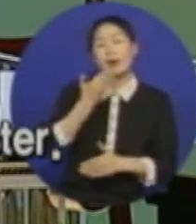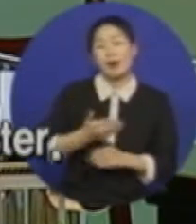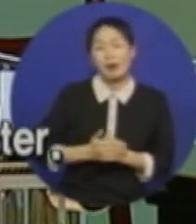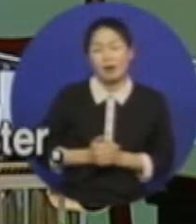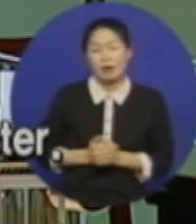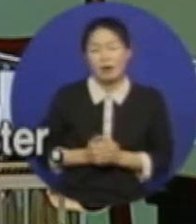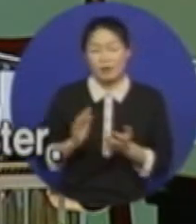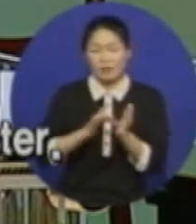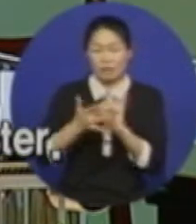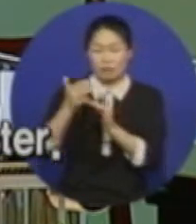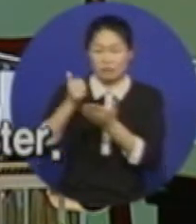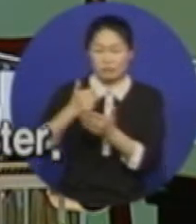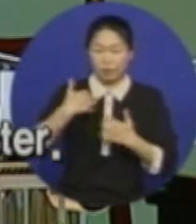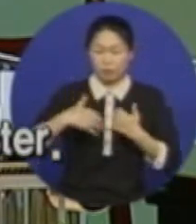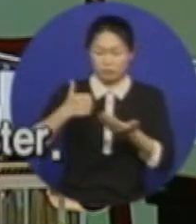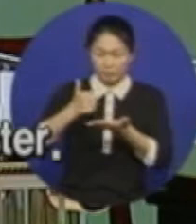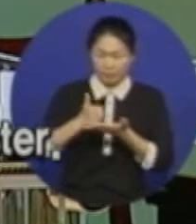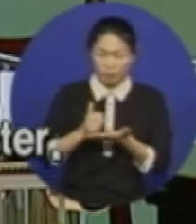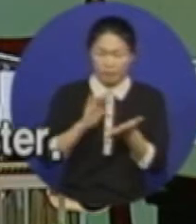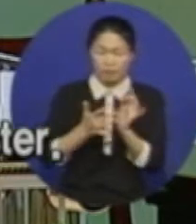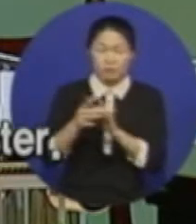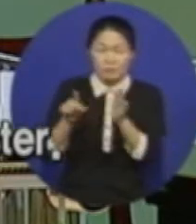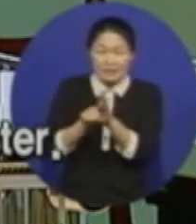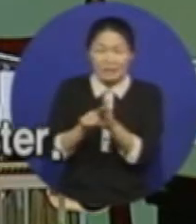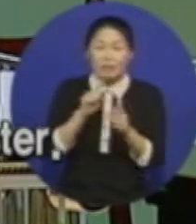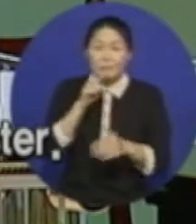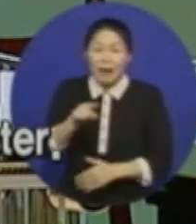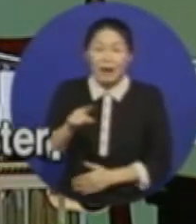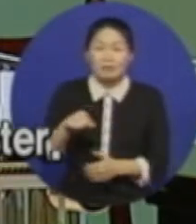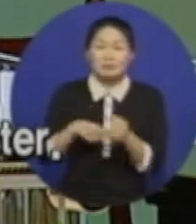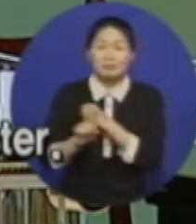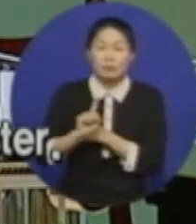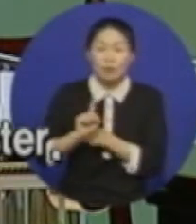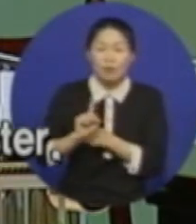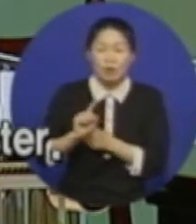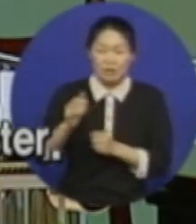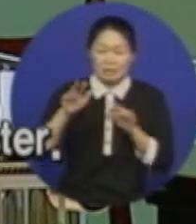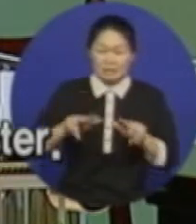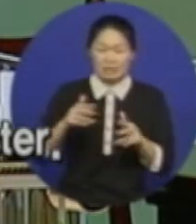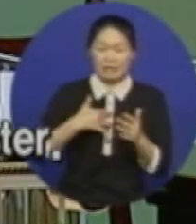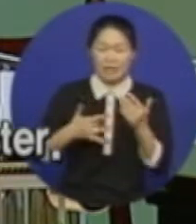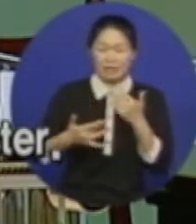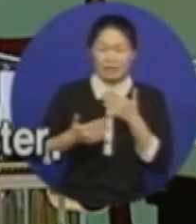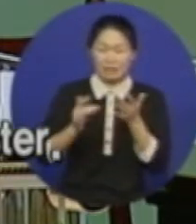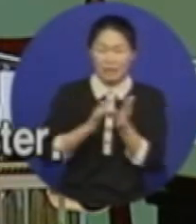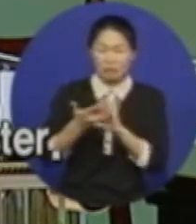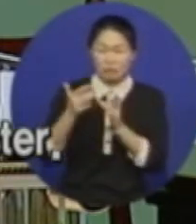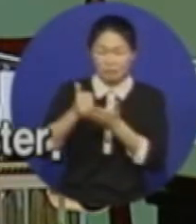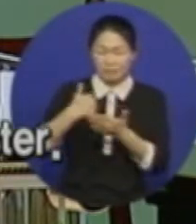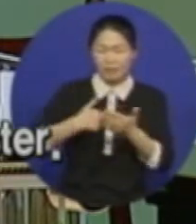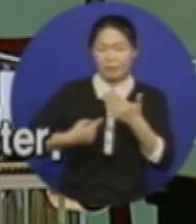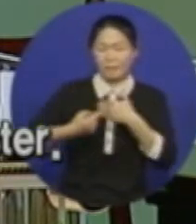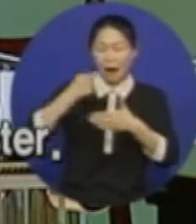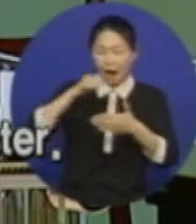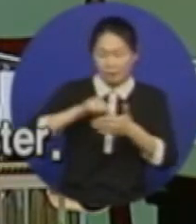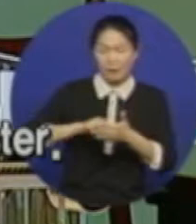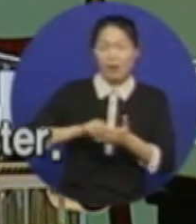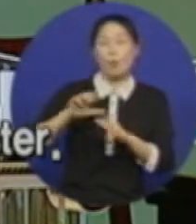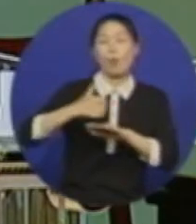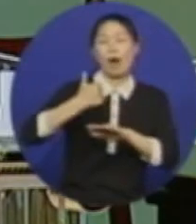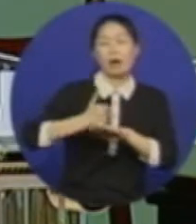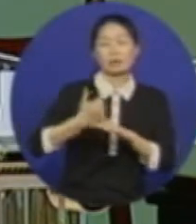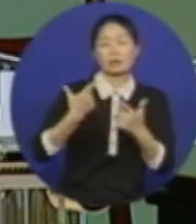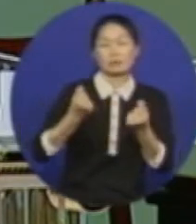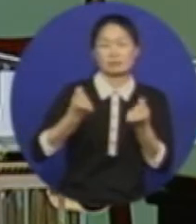예수님 영접하고 예수님을 믿는다는 말은 이젠 예수님이 내 마음의 왕 이 시간은 거예요 예수님이 내